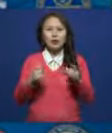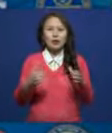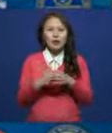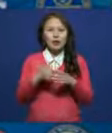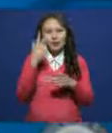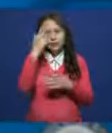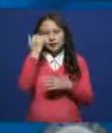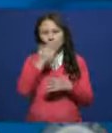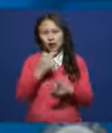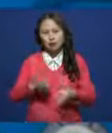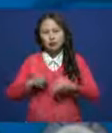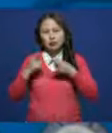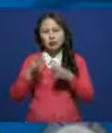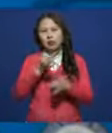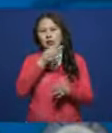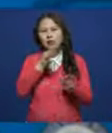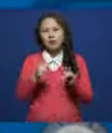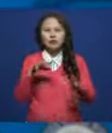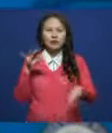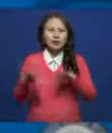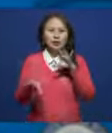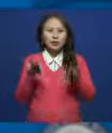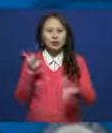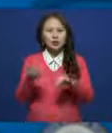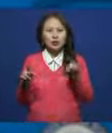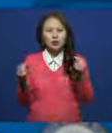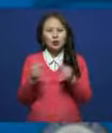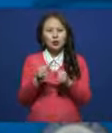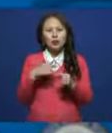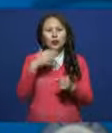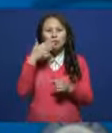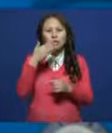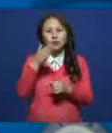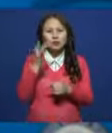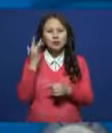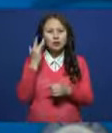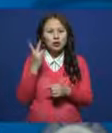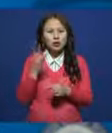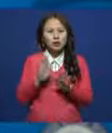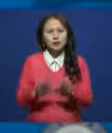Италияға барып келді. Өзінің таңдауы болып тұр қазір. Сұрап отырамыз ғой, баладан сұрау керек.